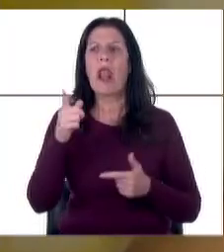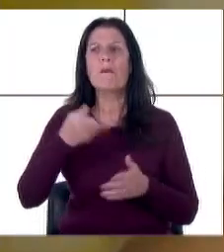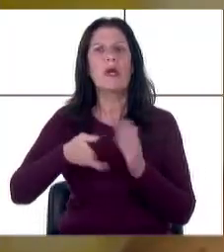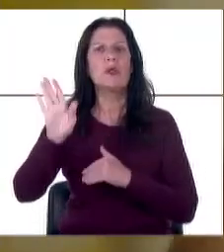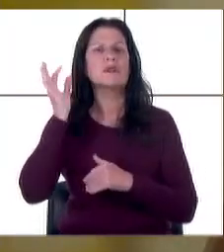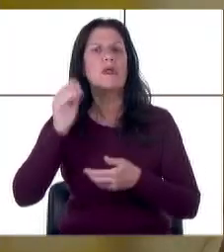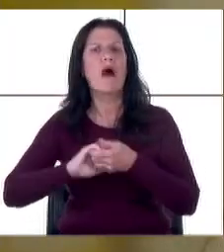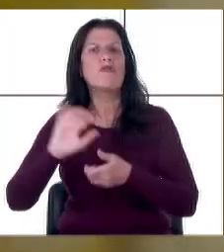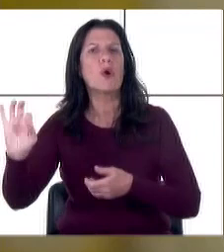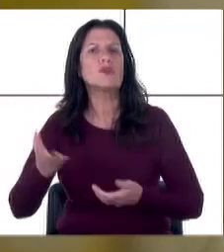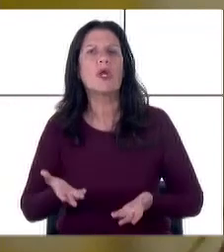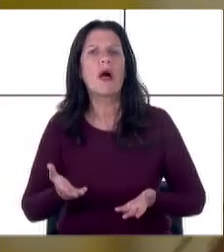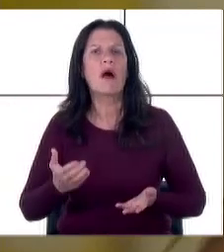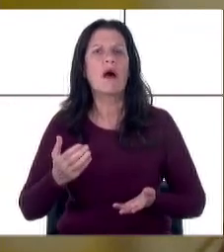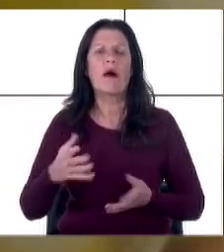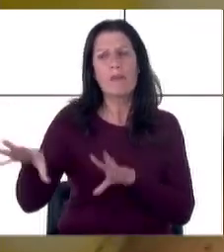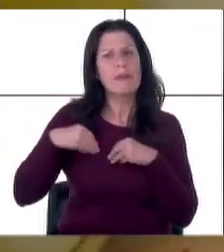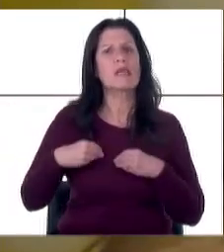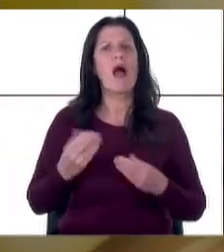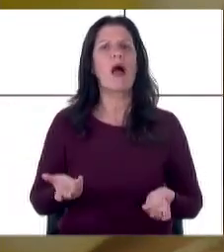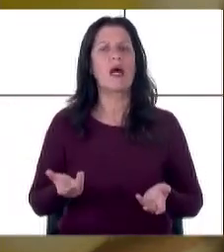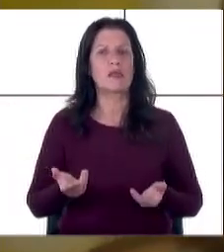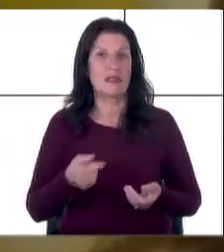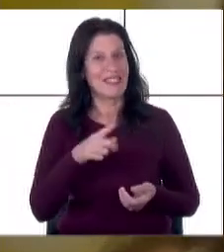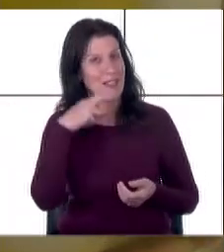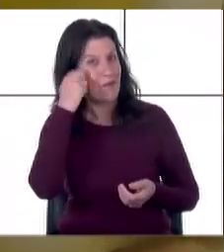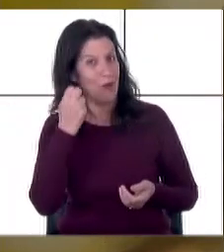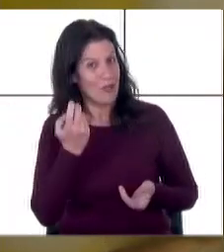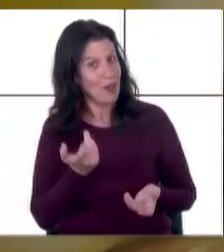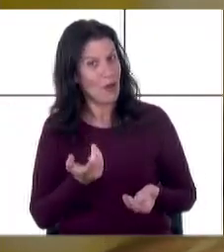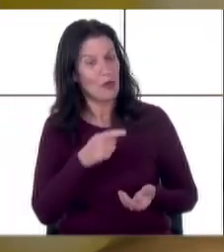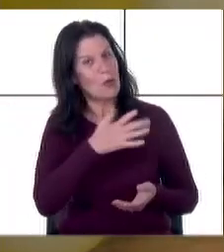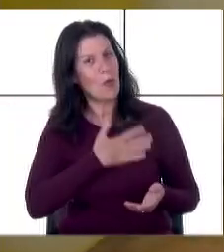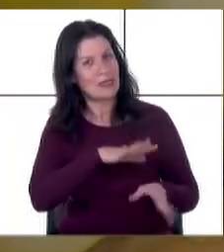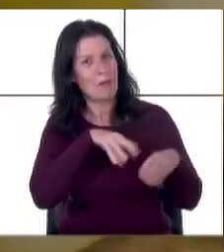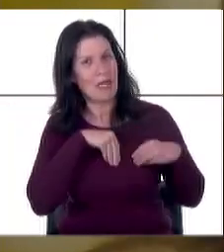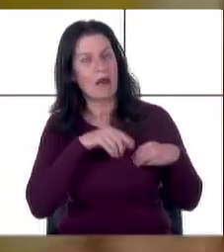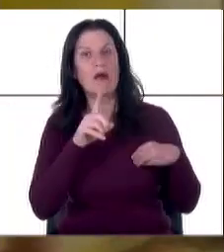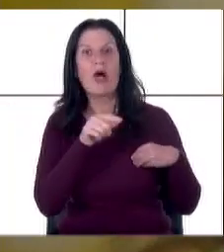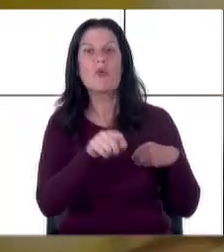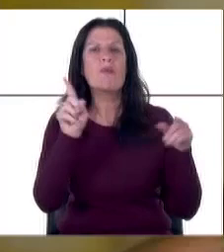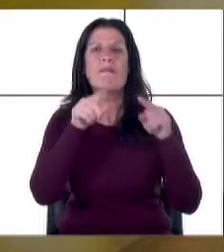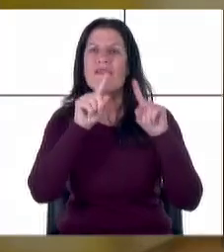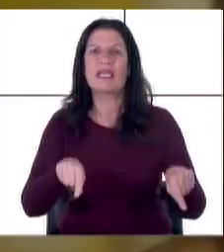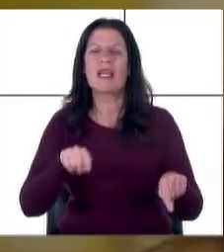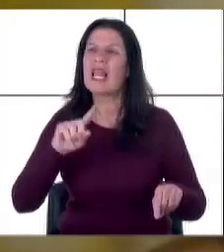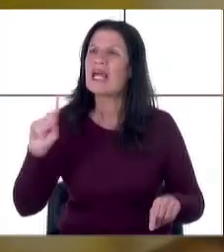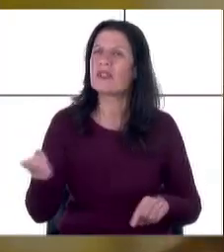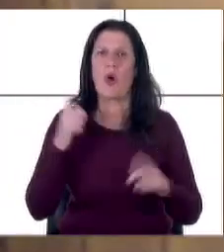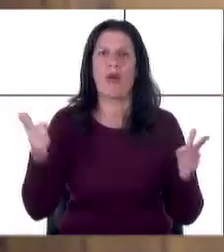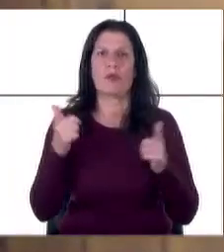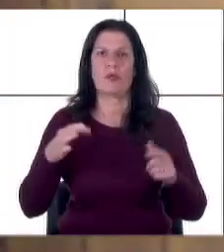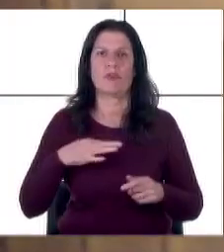אני ואת. שזה יכול להיות מחמיא וכיפי. הוא רוצה לבלות איתי זמן. יחד עם זאת, הוא מבטל את כל הבילויים שלי עם כל החברות